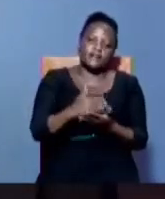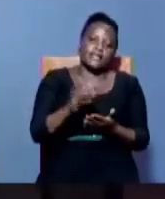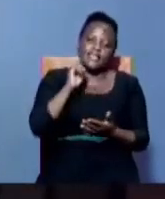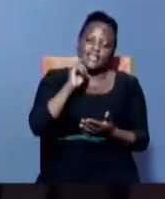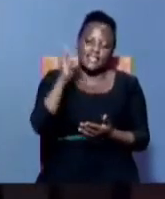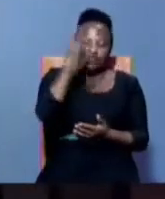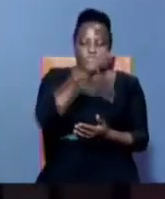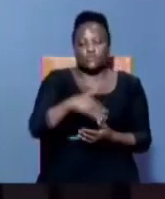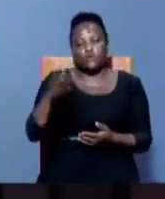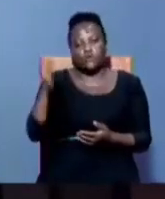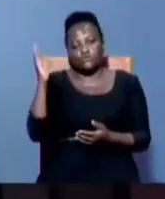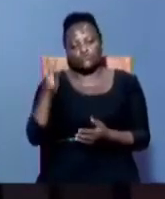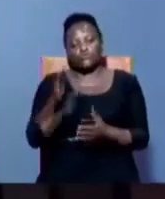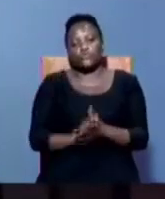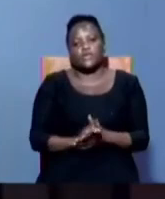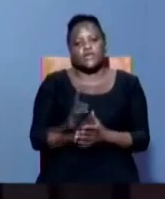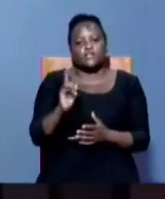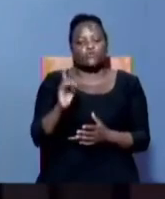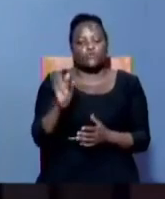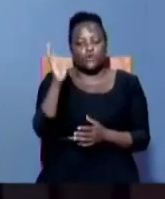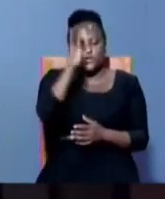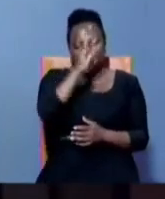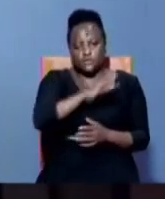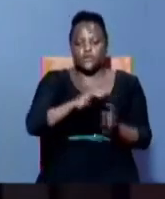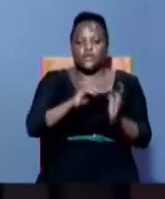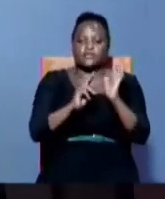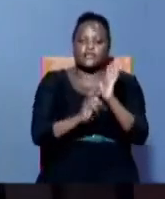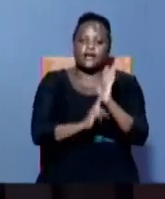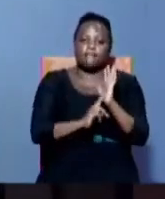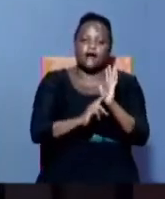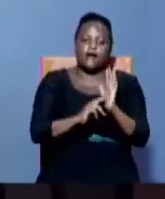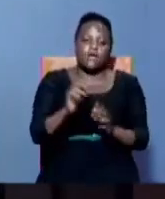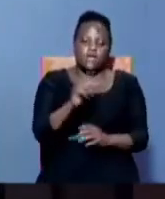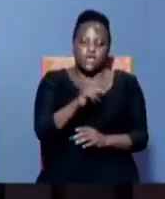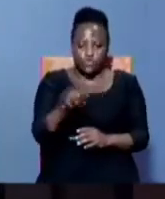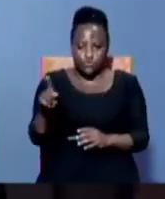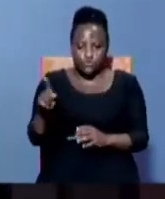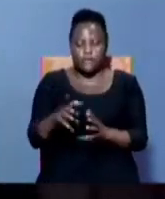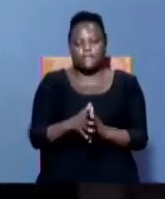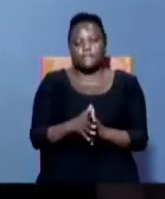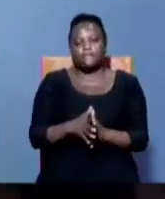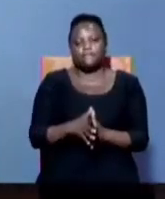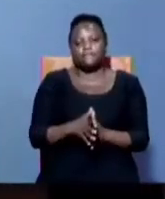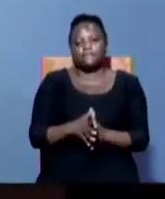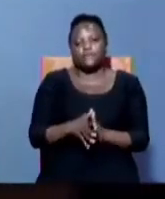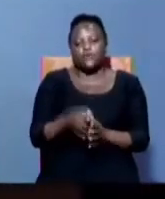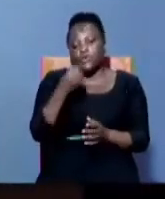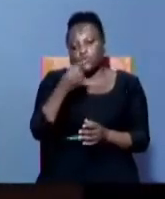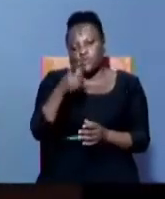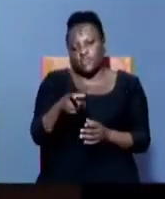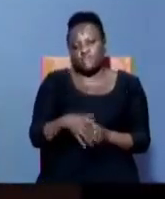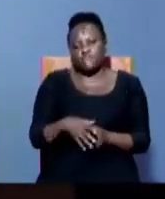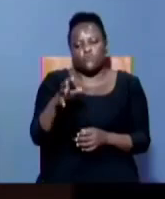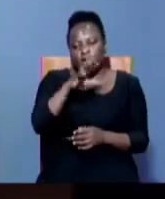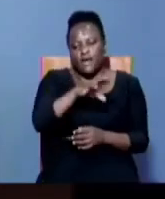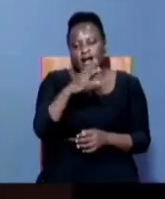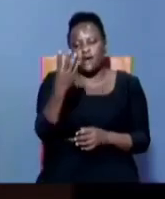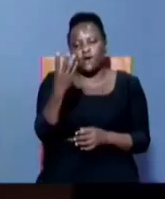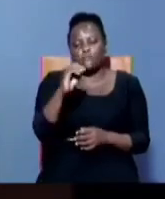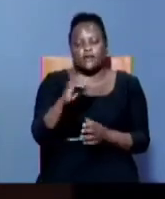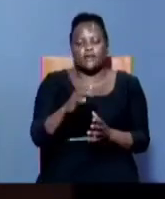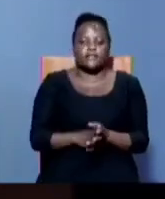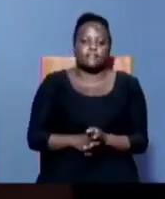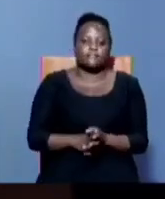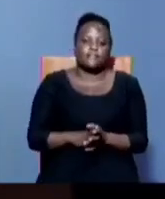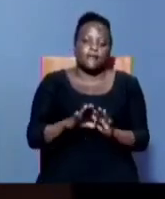ya juma. Tumoja kuangalia huko baadaye. Na ile mikate ilikuwa ndio chakula chao, walikula ile mana kwa muda wa miaka 40. Sasa